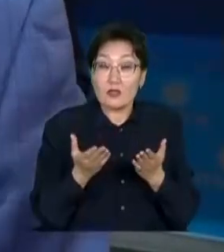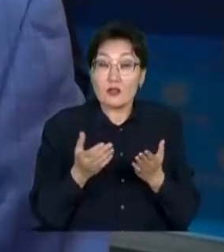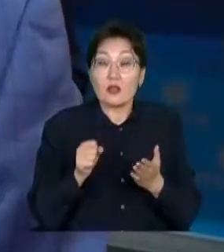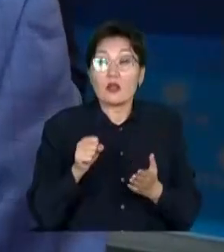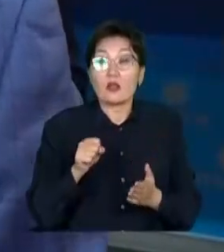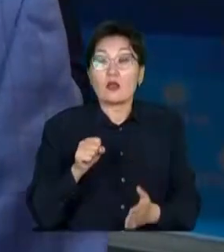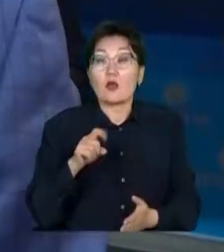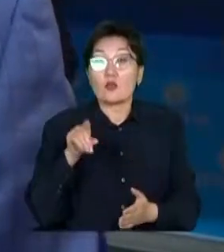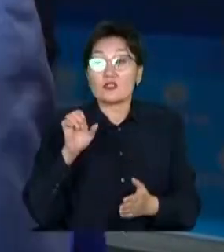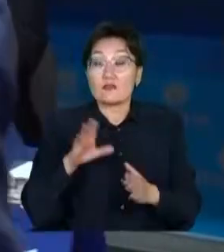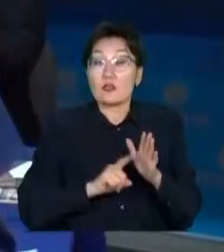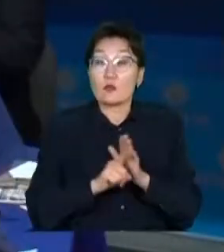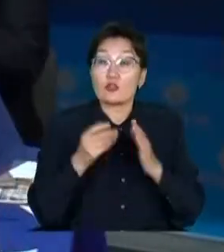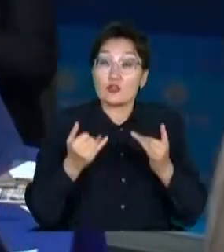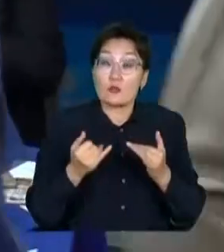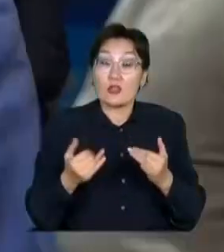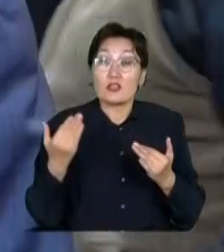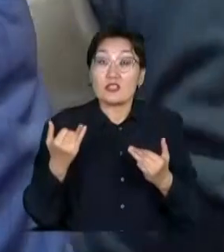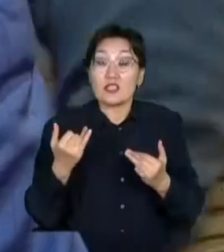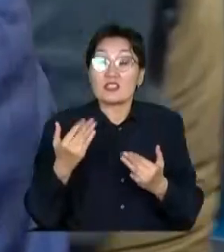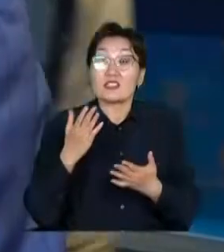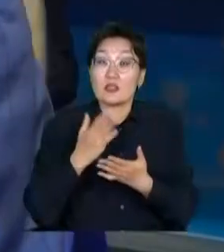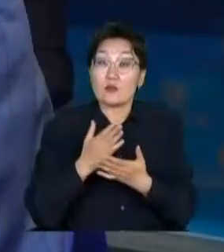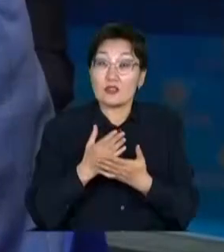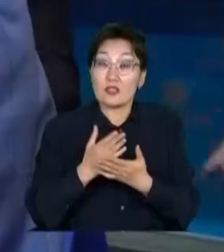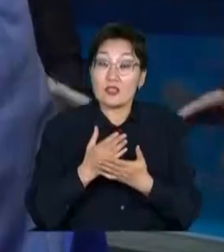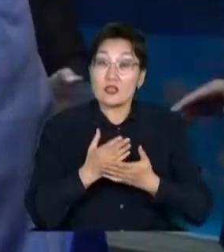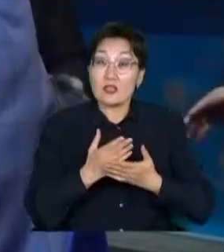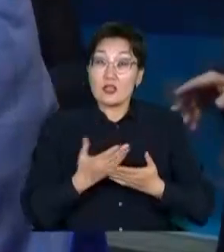Ұлы Мұхтар әуезовтерден басталып, бүгінгі міне төрде отырған көзі тірі классиктерімізбен жалғасын табады.